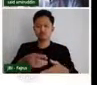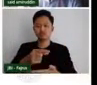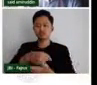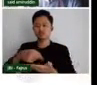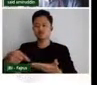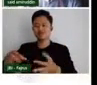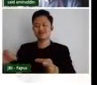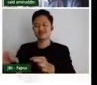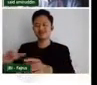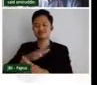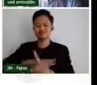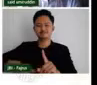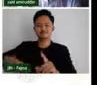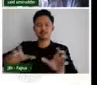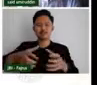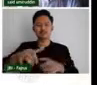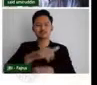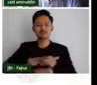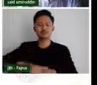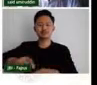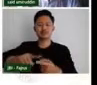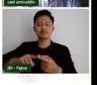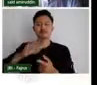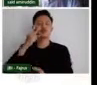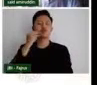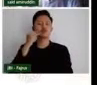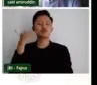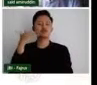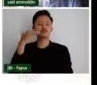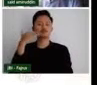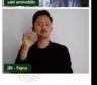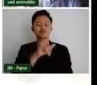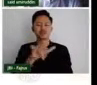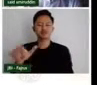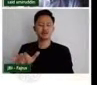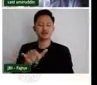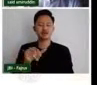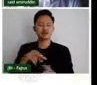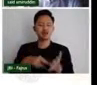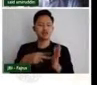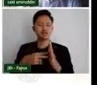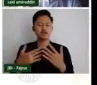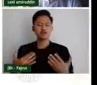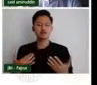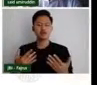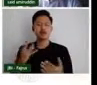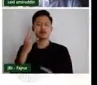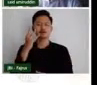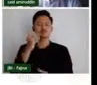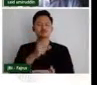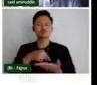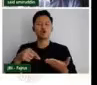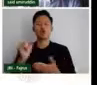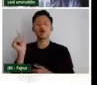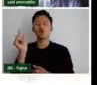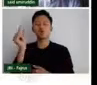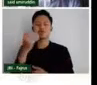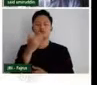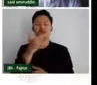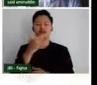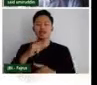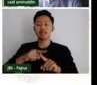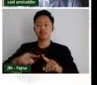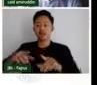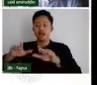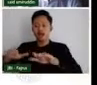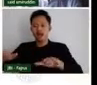kelas biasa bersama teman-teman seusianya. Artinya adalah sekolah umum, sekolah yang seperti biasa bisa menerima anak-anak